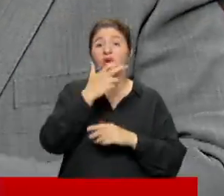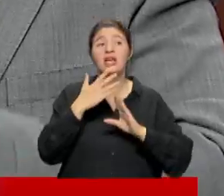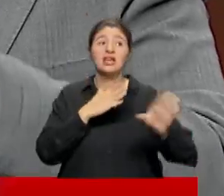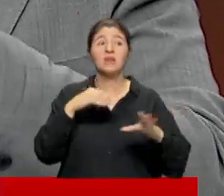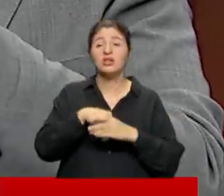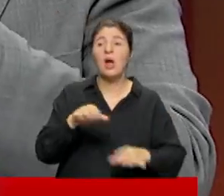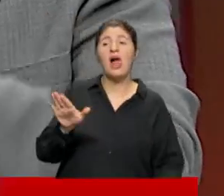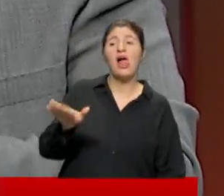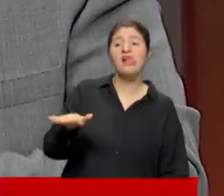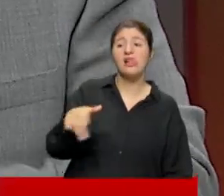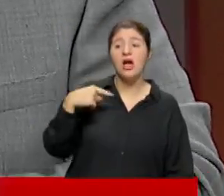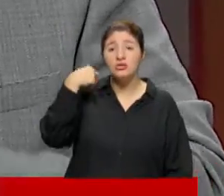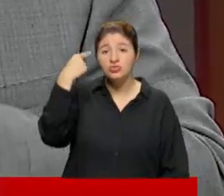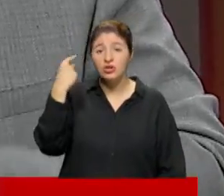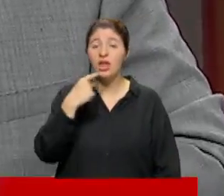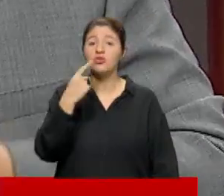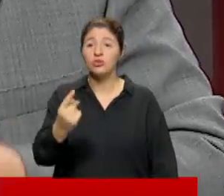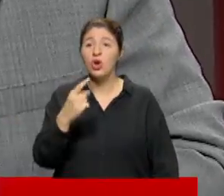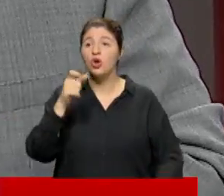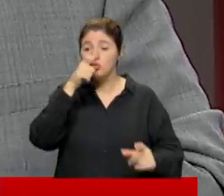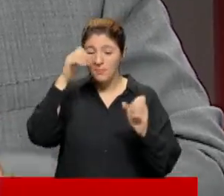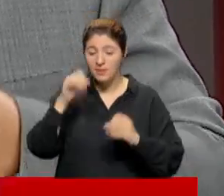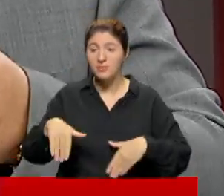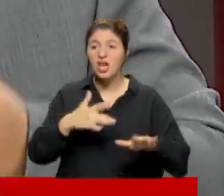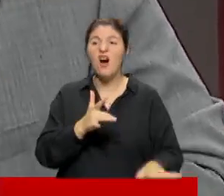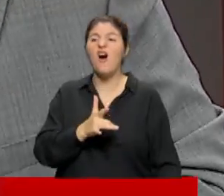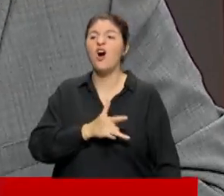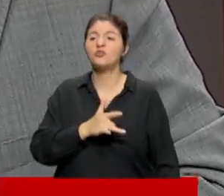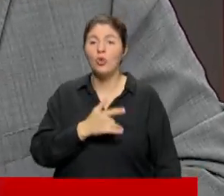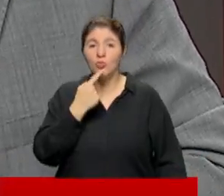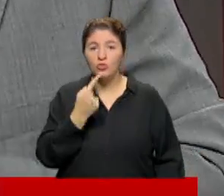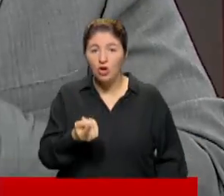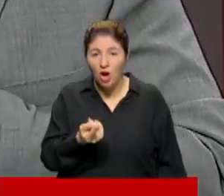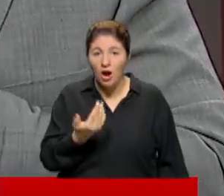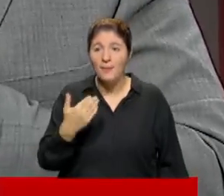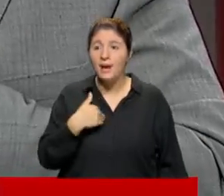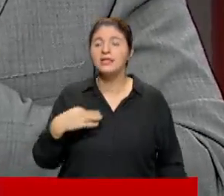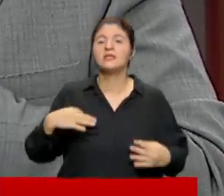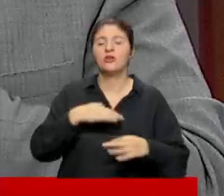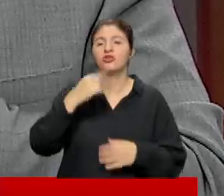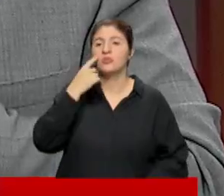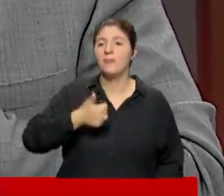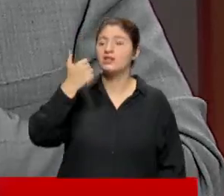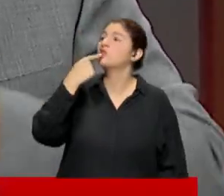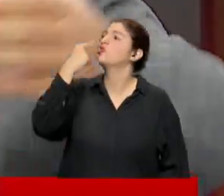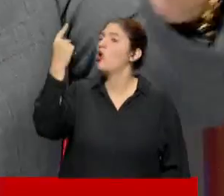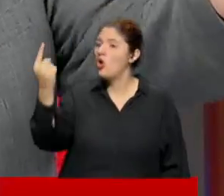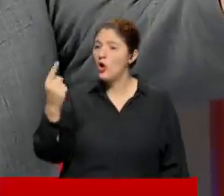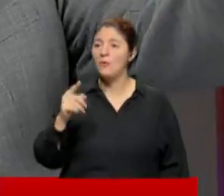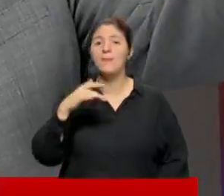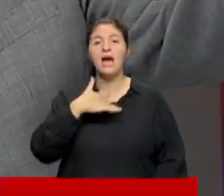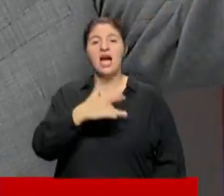gitmek için sufli düşüncelerle diyor Ülkeyi terk edenlere acıyorum diyor Ben de Sayın cumhurbaşkanına sesleniyorum